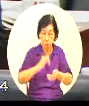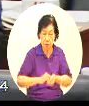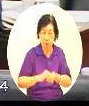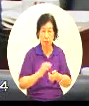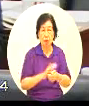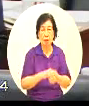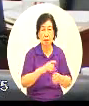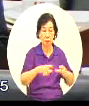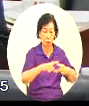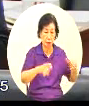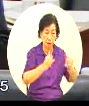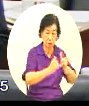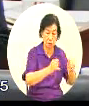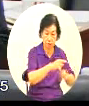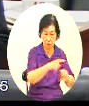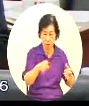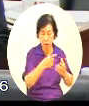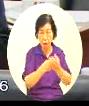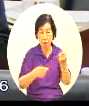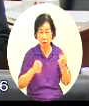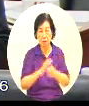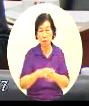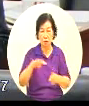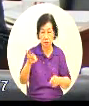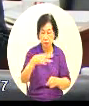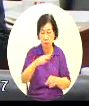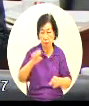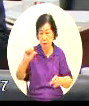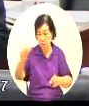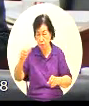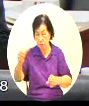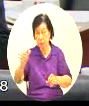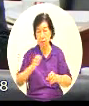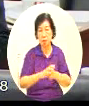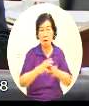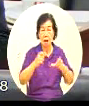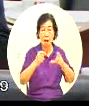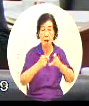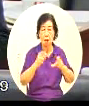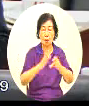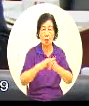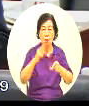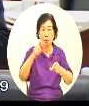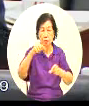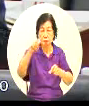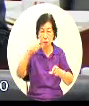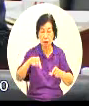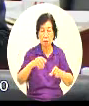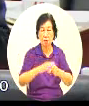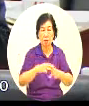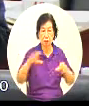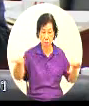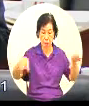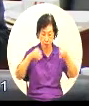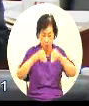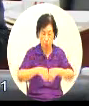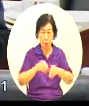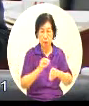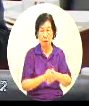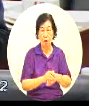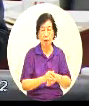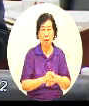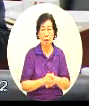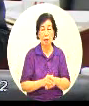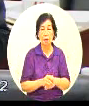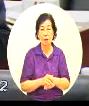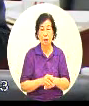过400-500公顷的啊，这腹地，我希望讲几个单位会当结合来拍造一个产官社这款